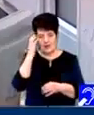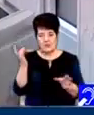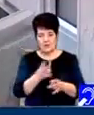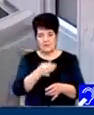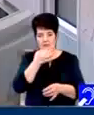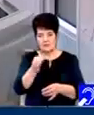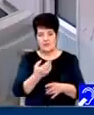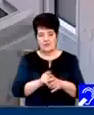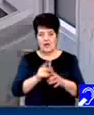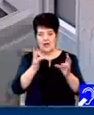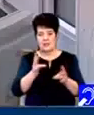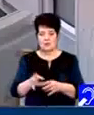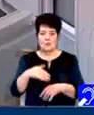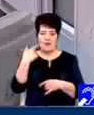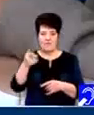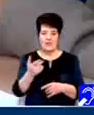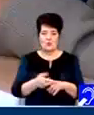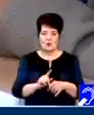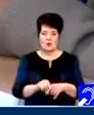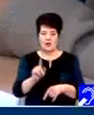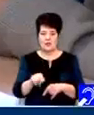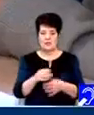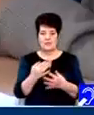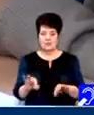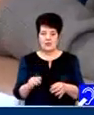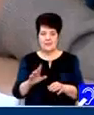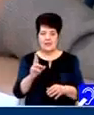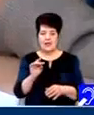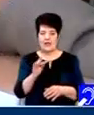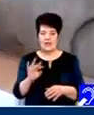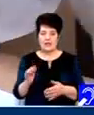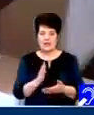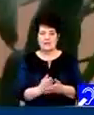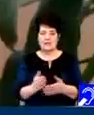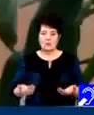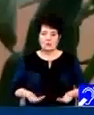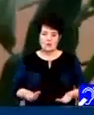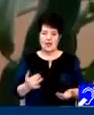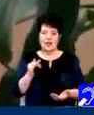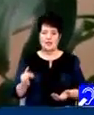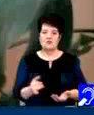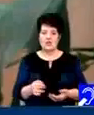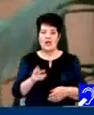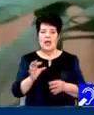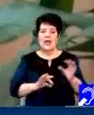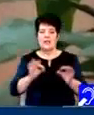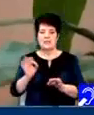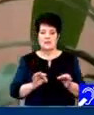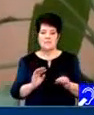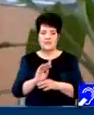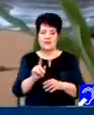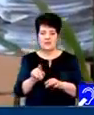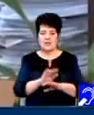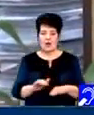că se expun unor riscuri pe viitor. Slabe șanse să avanseze în carieră, lipsa protecției sociale și a unei indemnizații decente de îngrijire